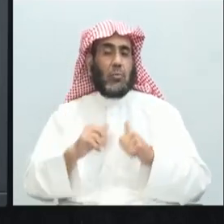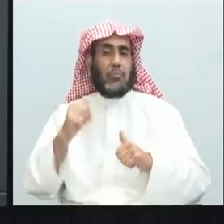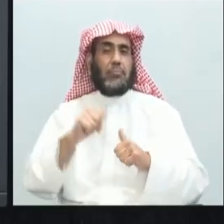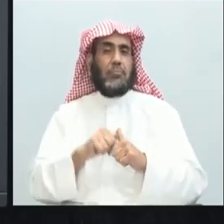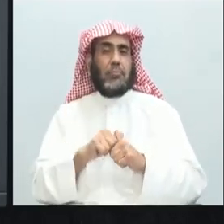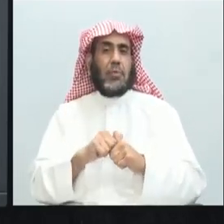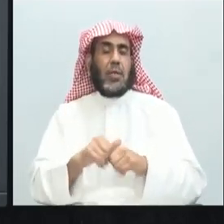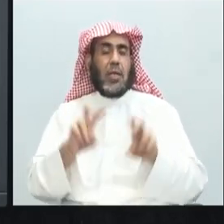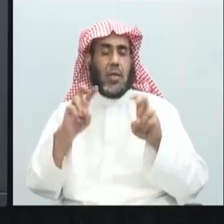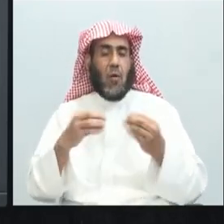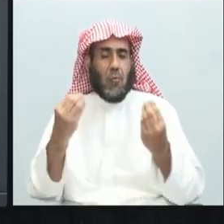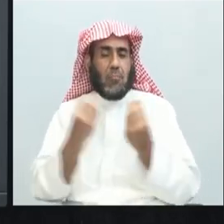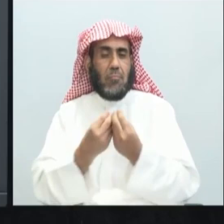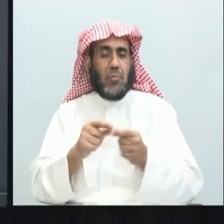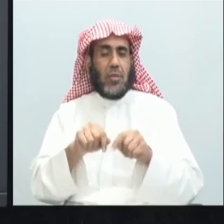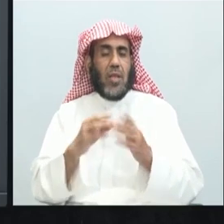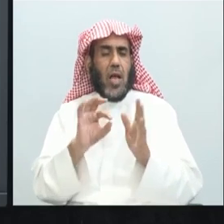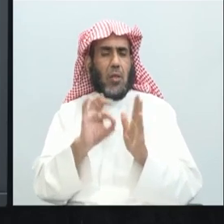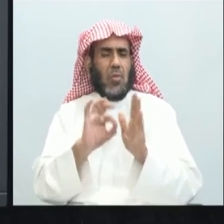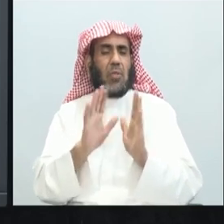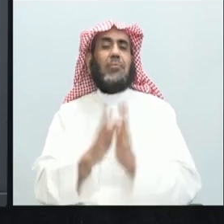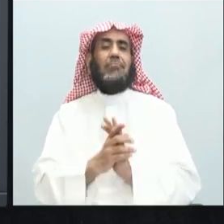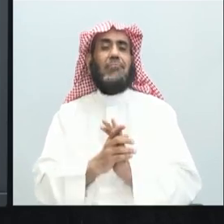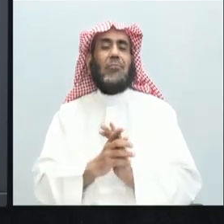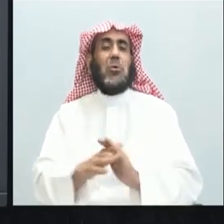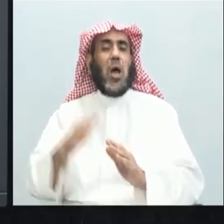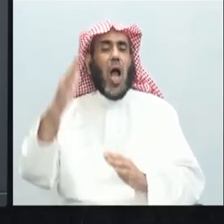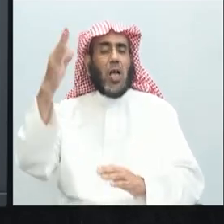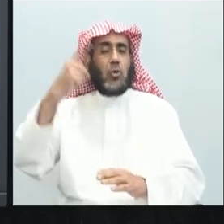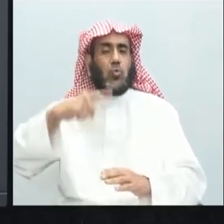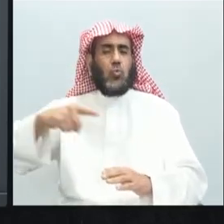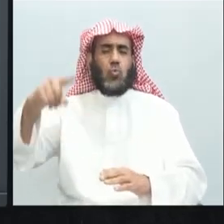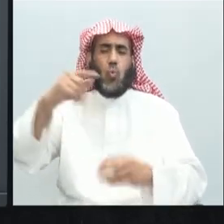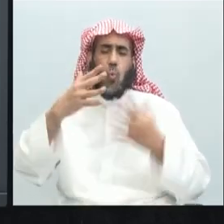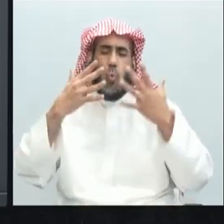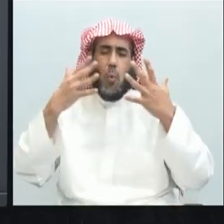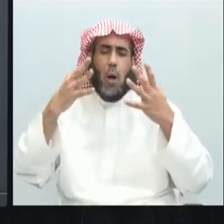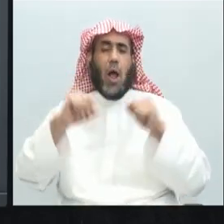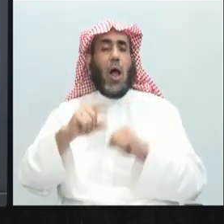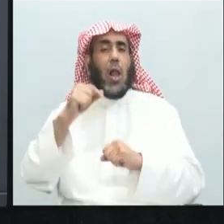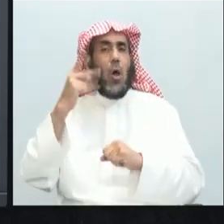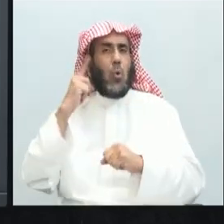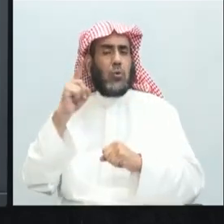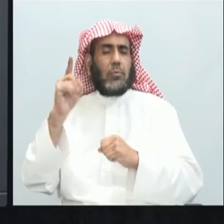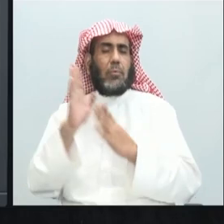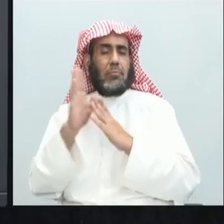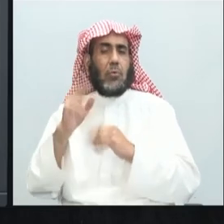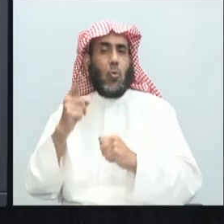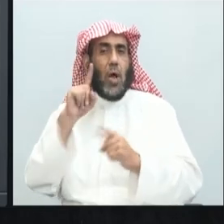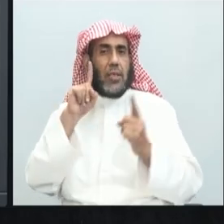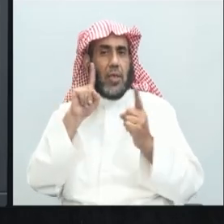وطالباتي نقف انا وانتم عند هذه النقطه اشكركم جزيل الشكر على حسن انصاتكم لي